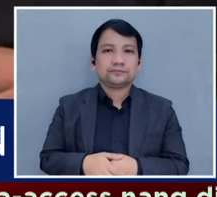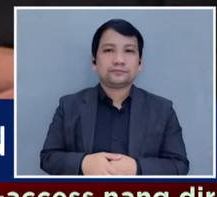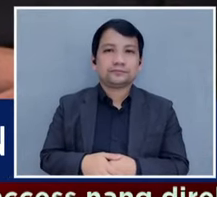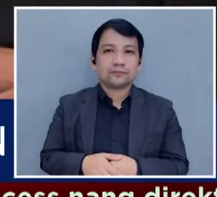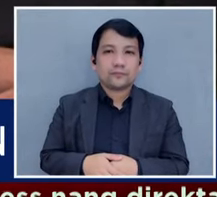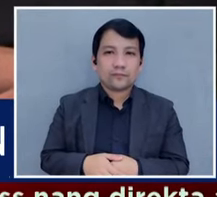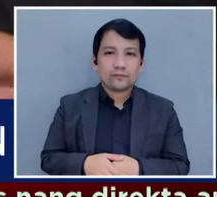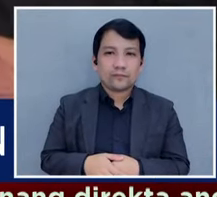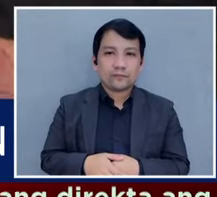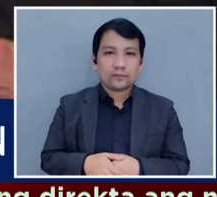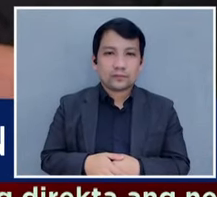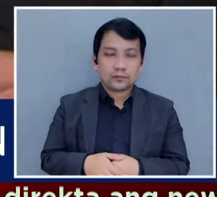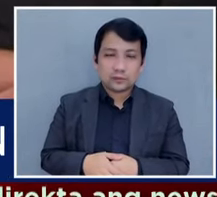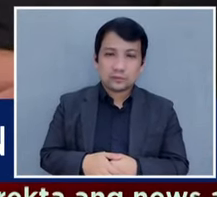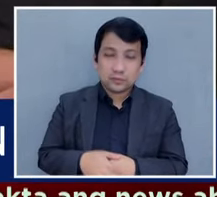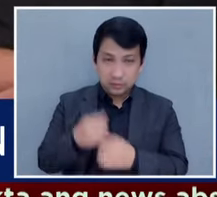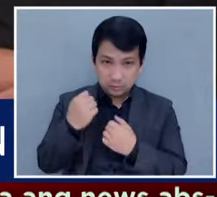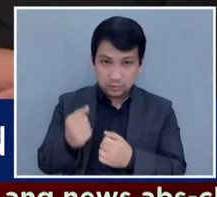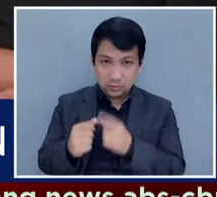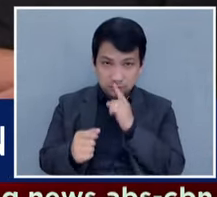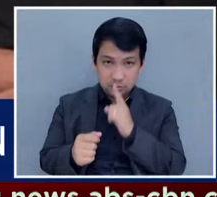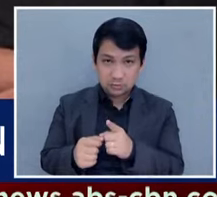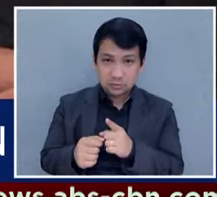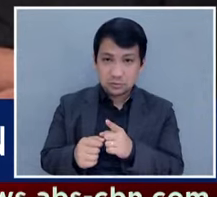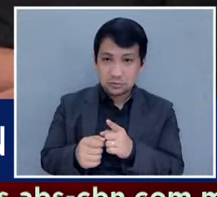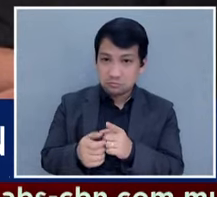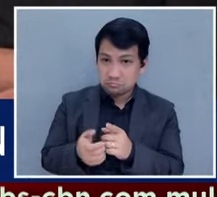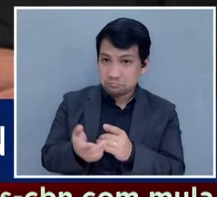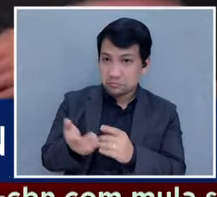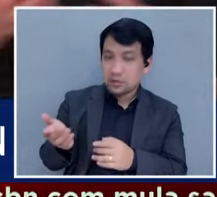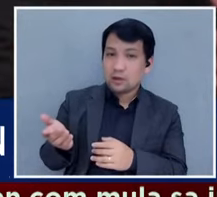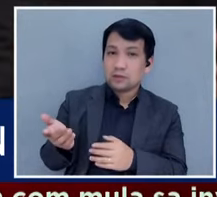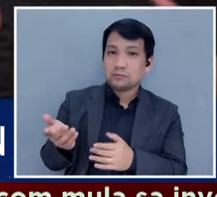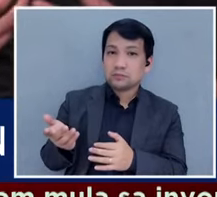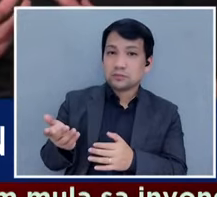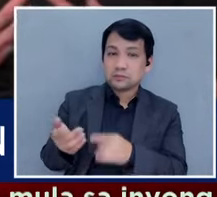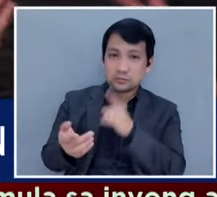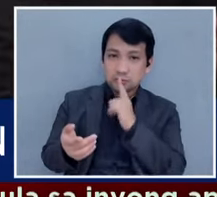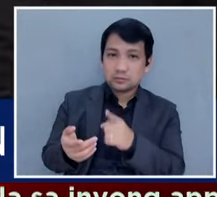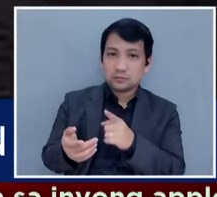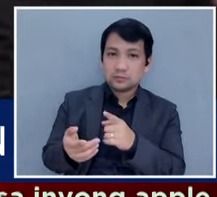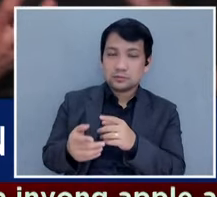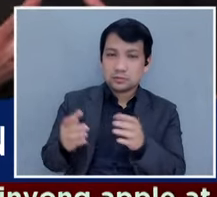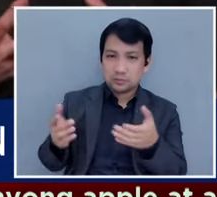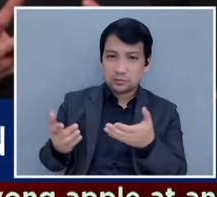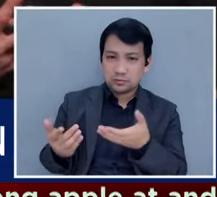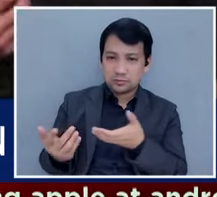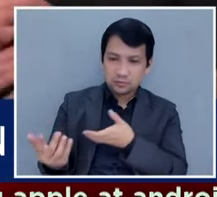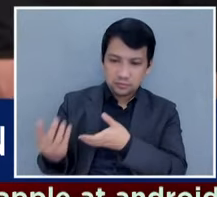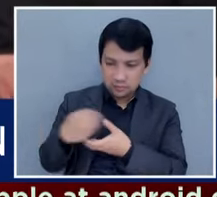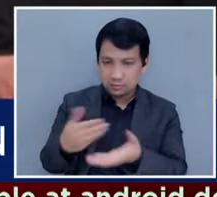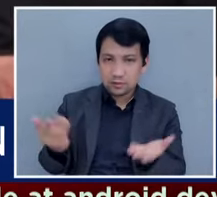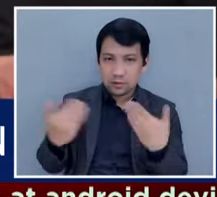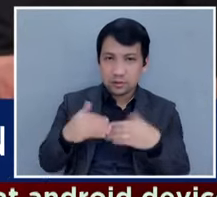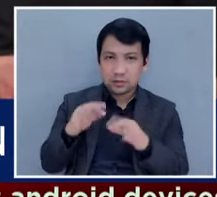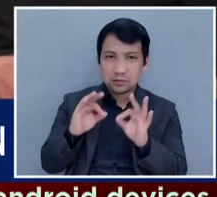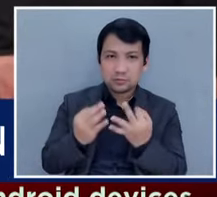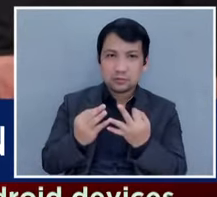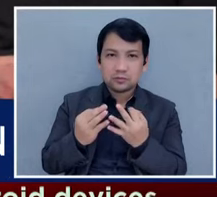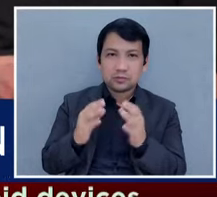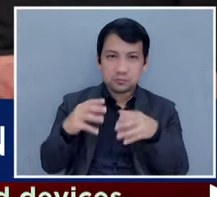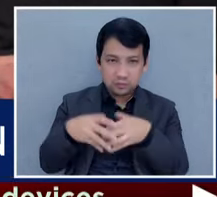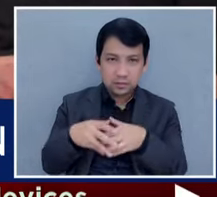who Angus is. I think that he really draws people in. He brings people together,